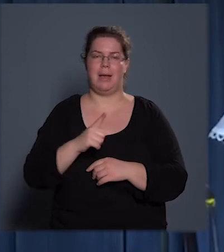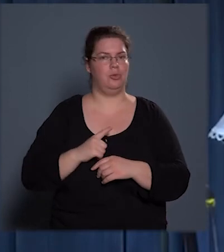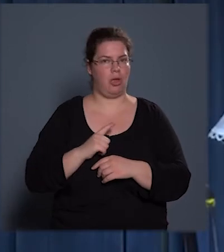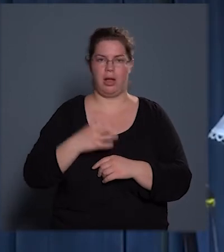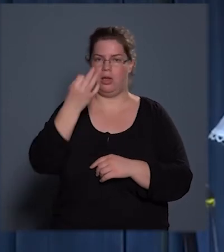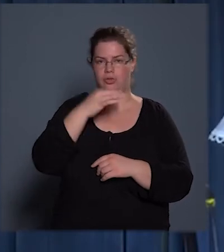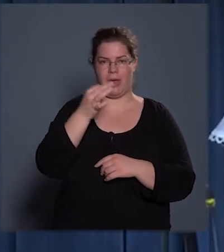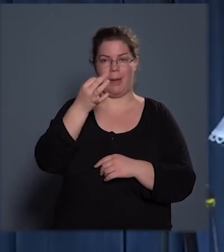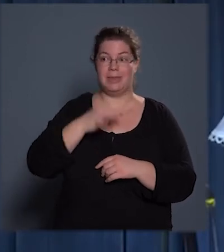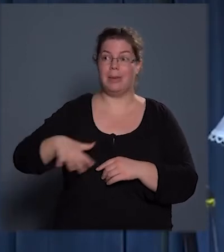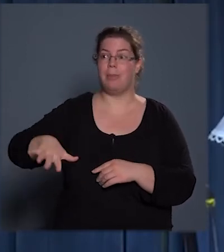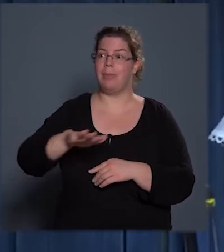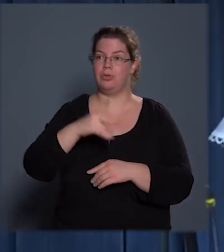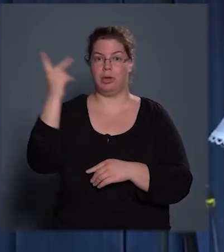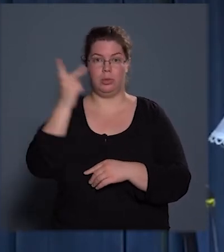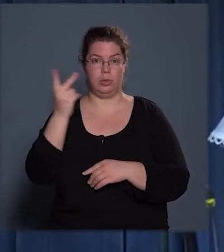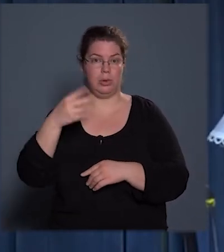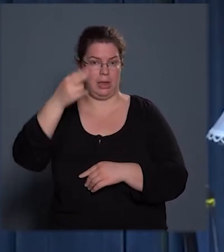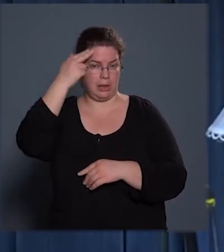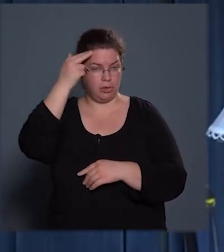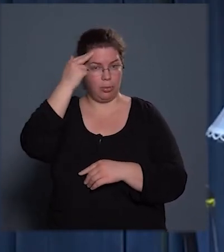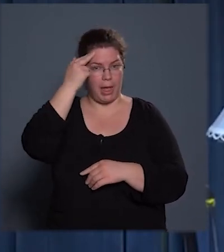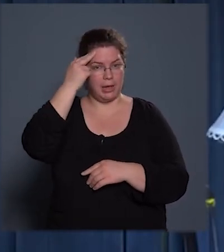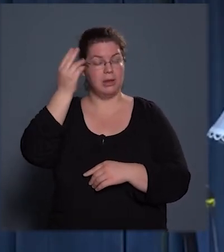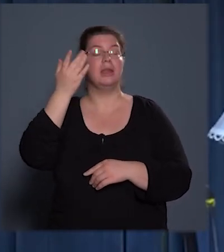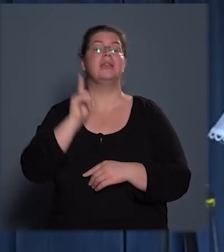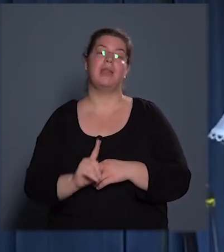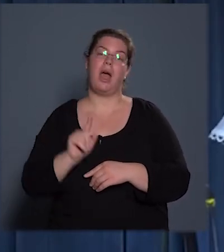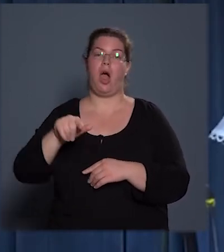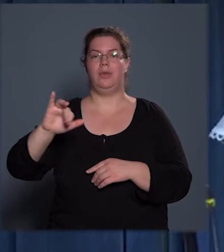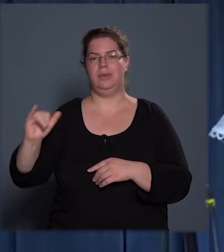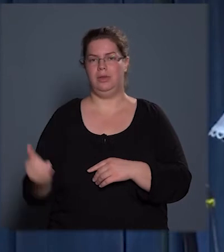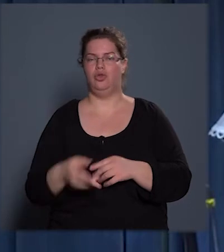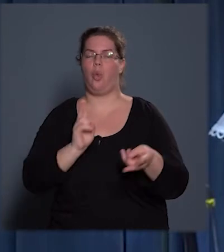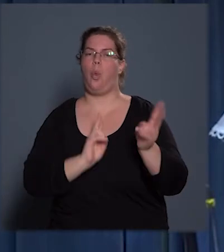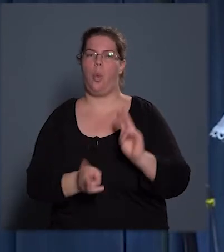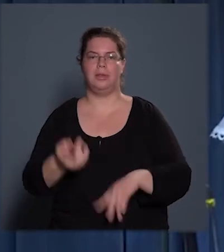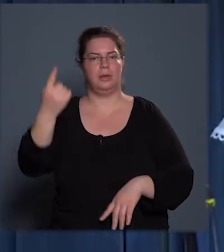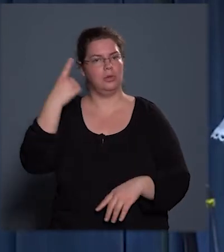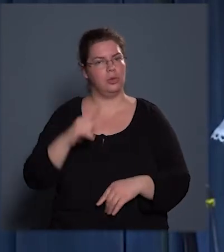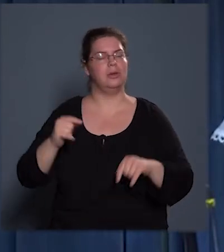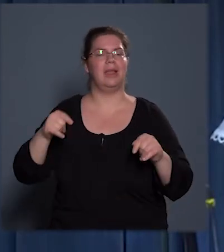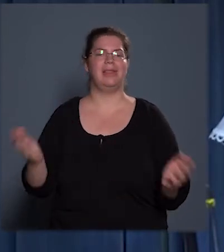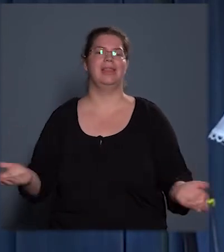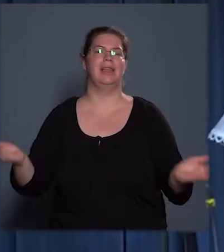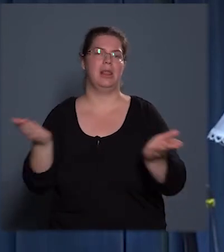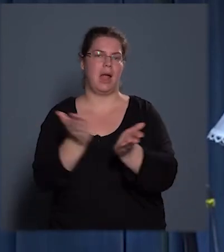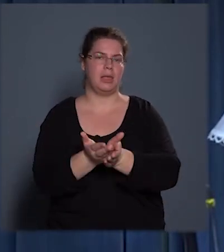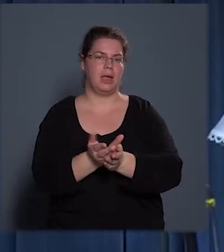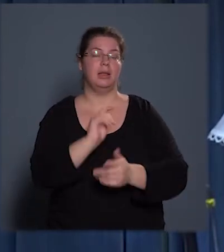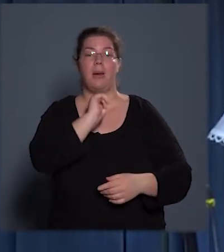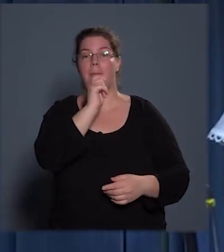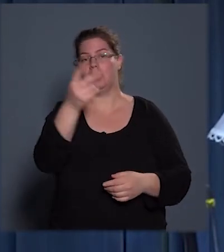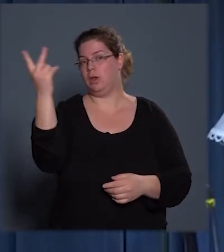sváb népesség kultúráját ismerheti meg, de azt is, hogy hogyan tudott ez illeszkedni a